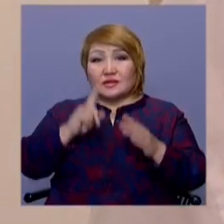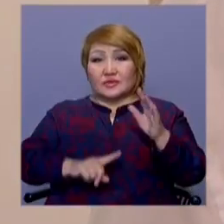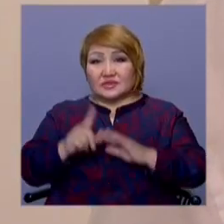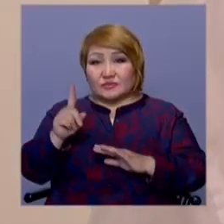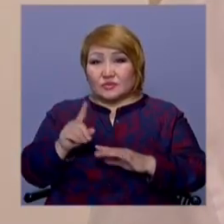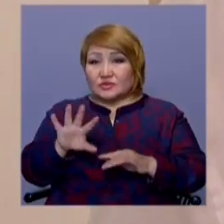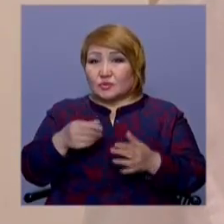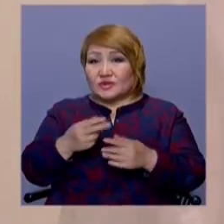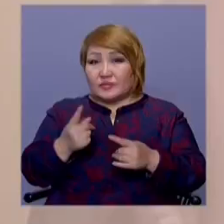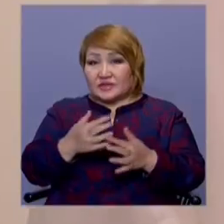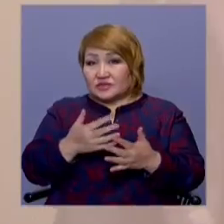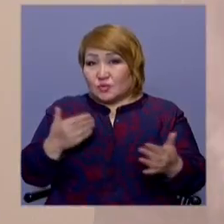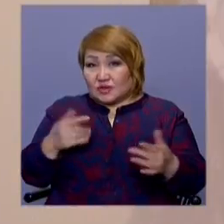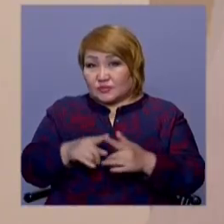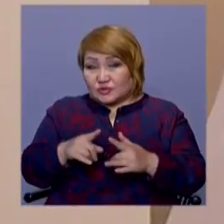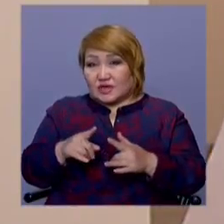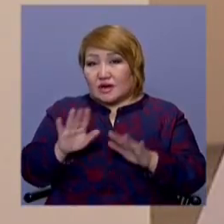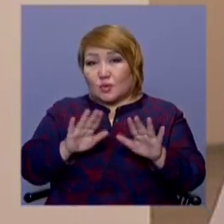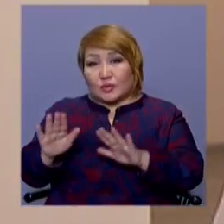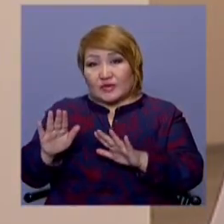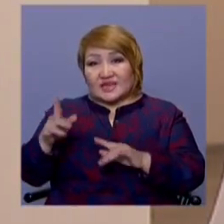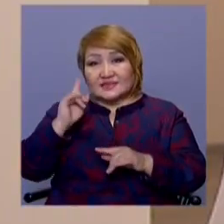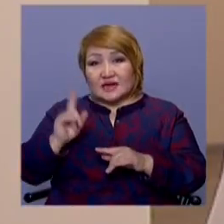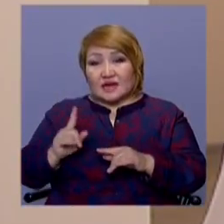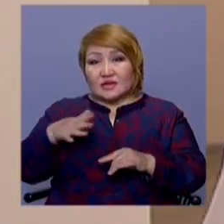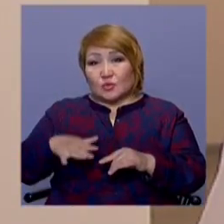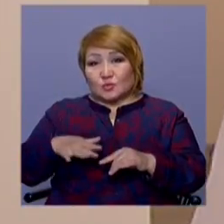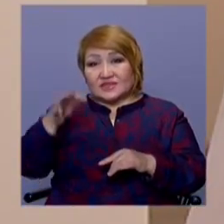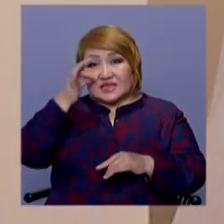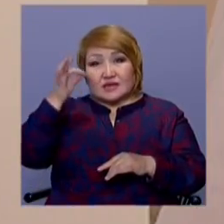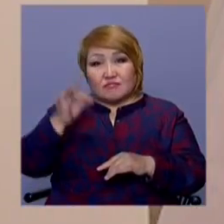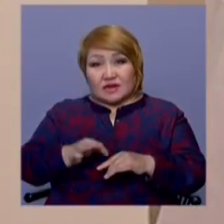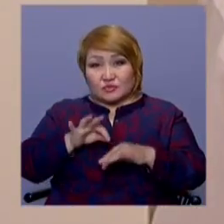бұрын Мальтада болған көрме Израильде, Германияда, Грузияда өткен. Енді міне Қазақстанға да келдік.